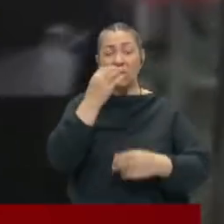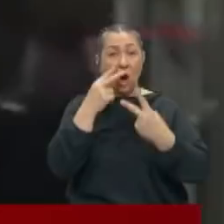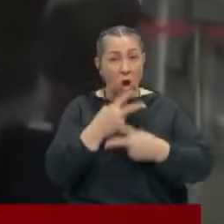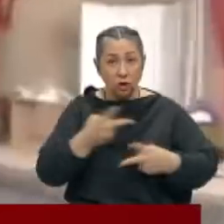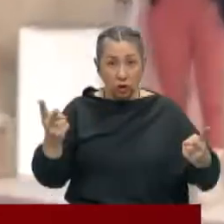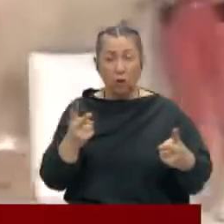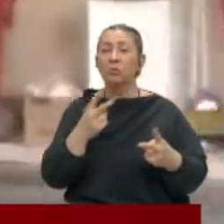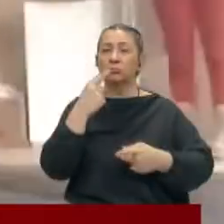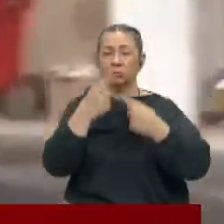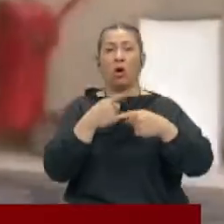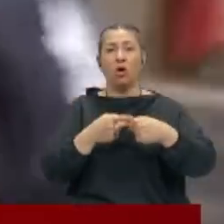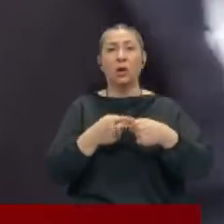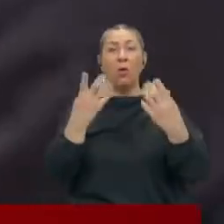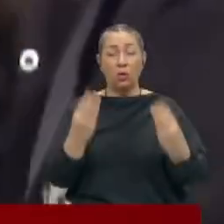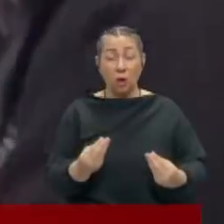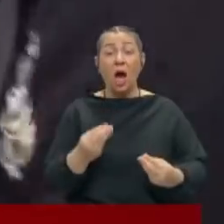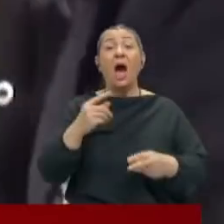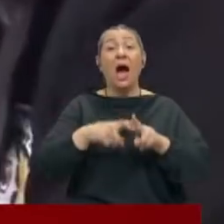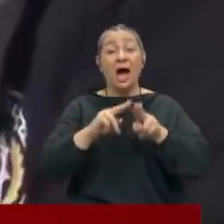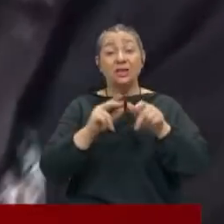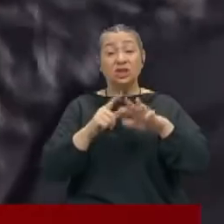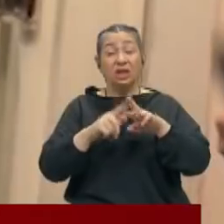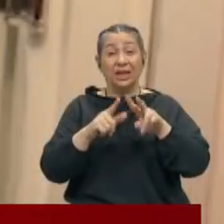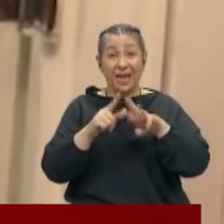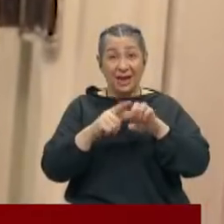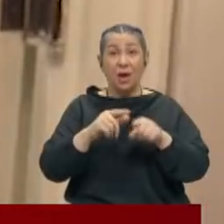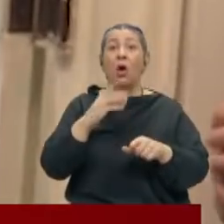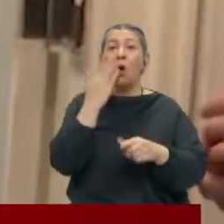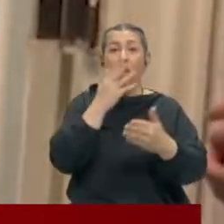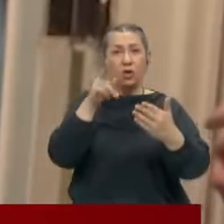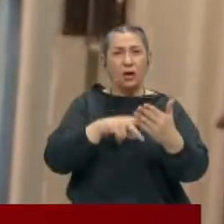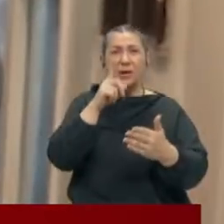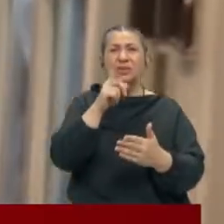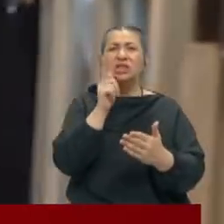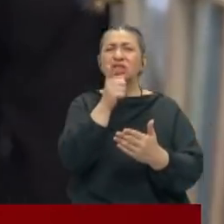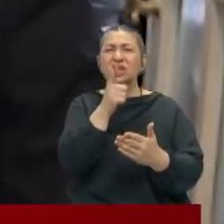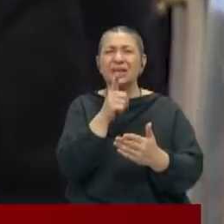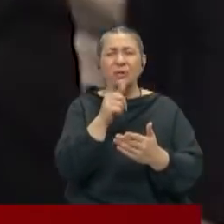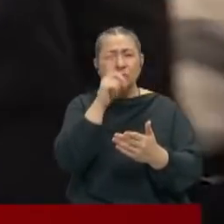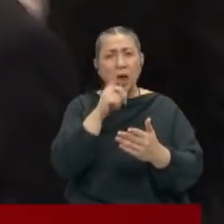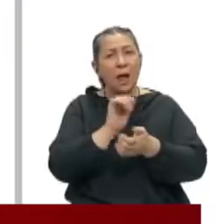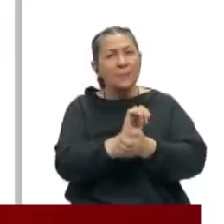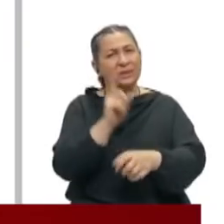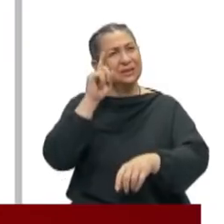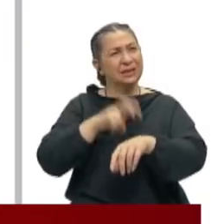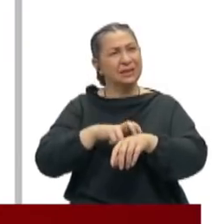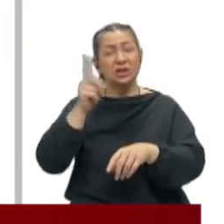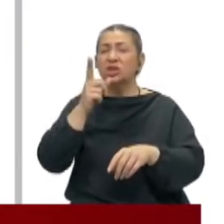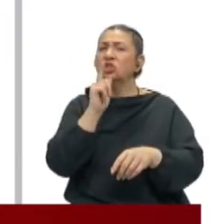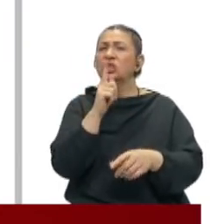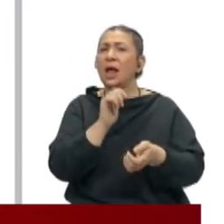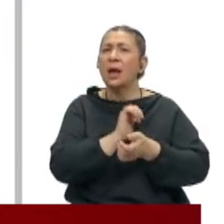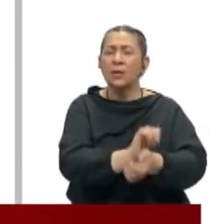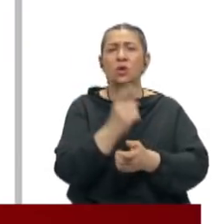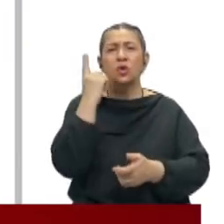özgürlüğü vurgusu ortak payda oldu. Akşener, Erdoğan'a okuduğu bir şiir yüzünden hapse girdiği yılları hatırlattı. Şiirden hapse